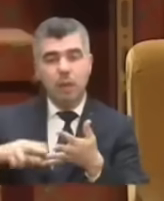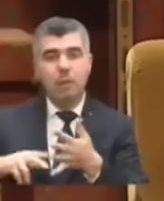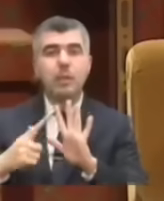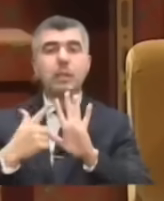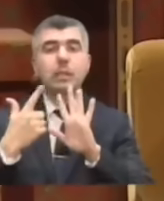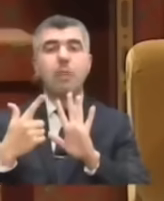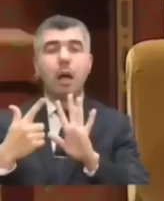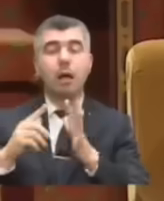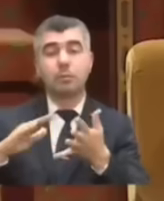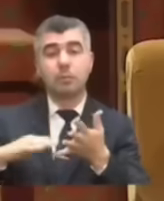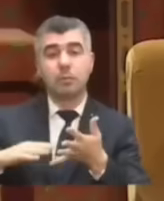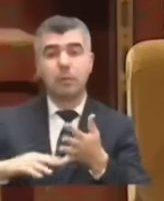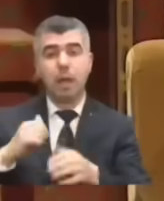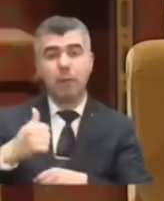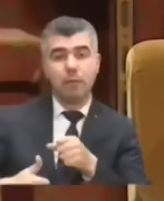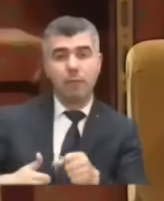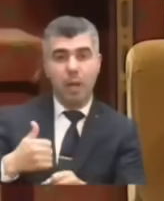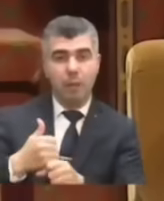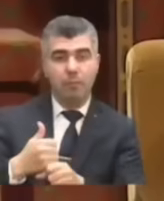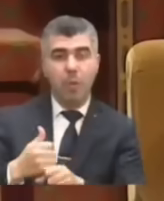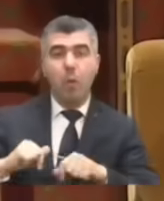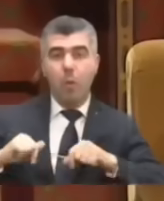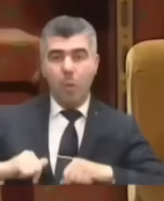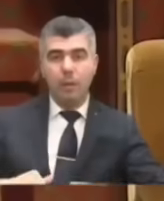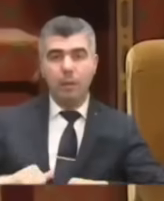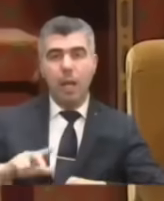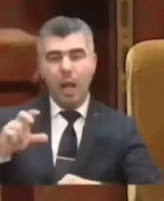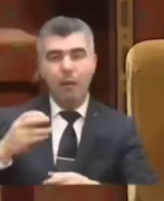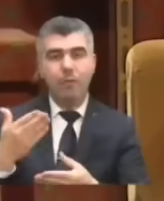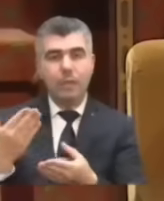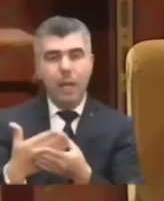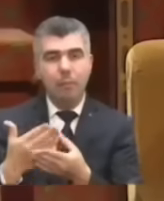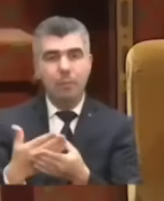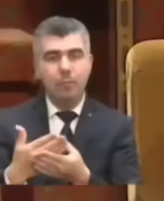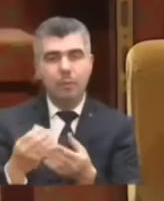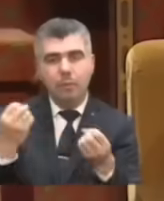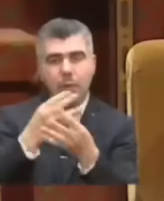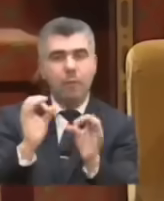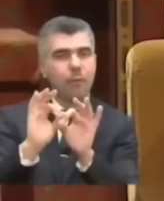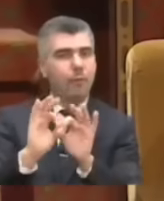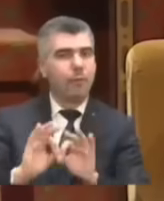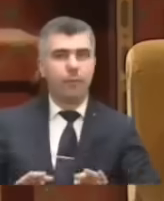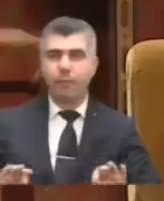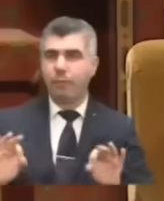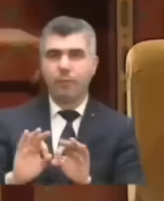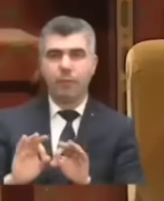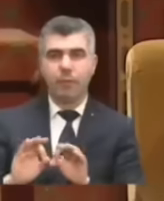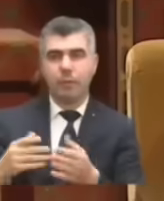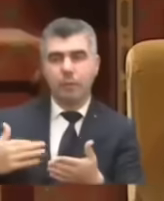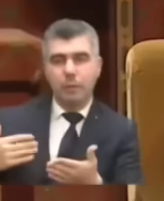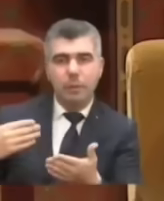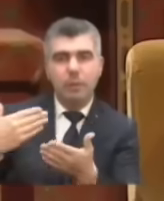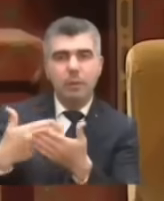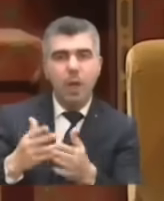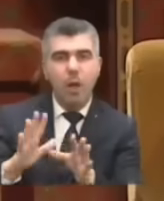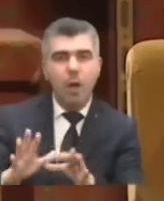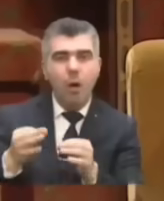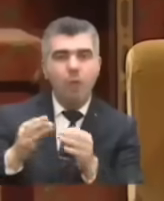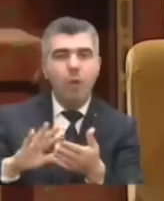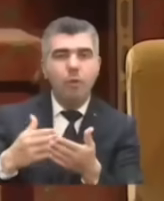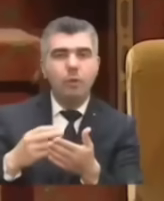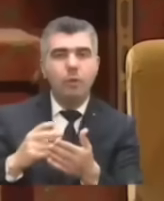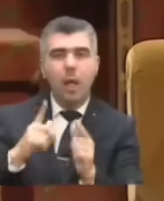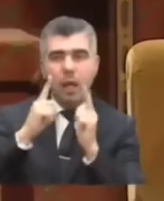واحد. السيد الوزير، كنقولوا اذا عرف السبب بطل العجب، ودابا مع توالي الفضاء ومع هذا الشيء اللي كيوقع